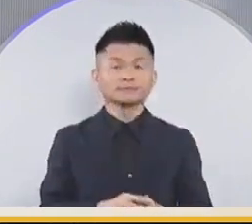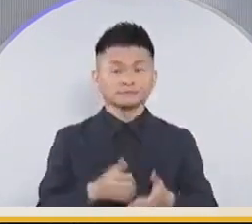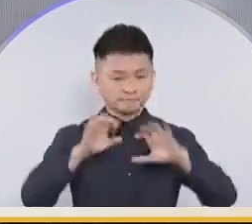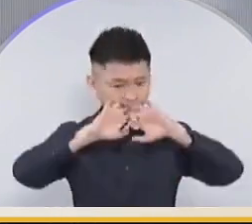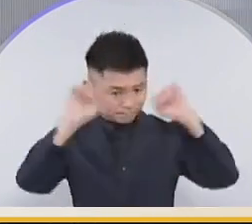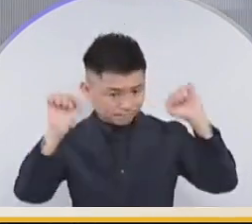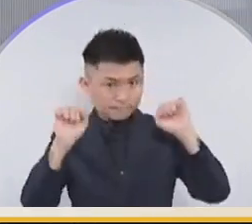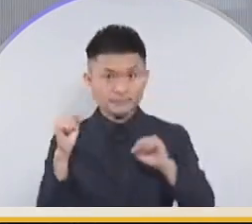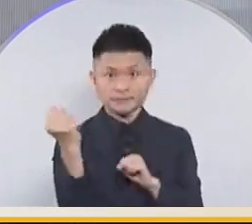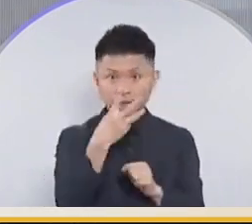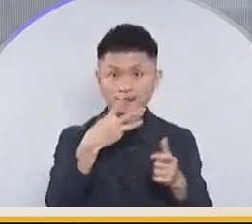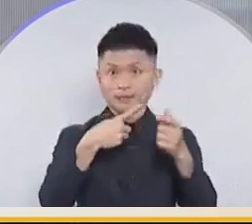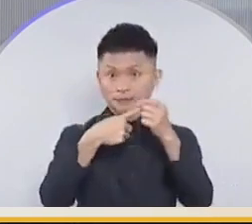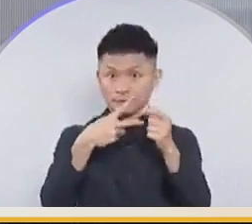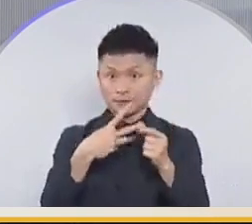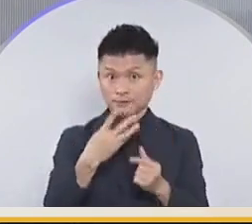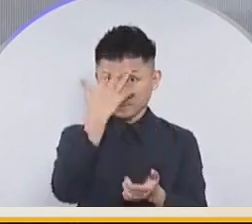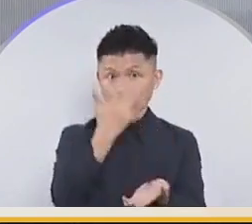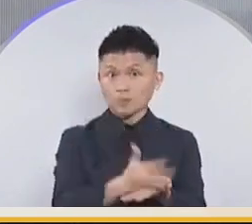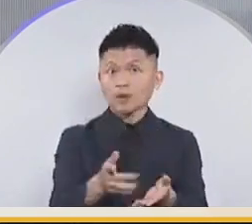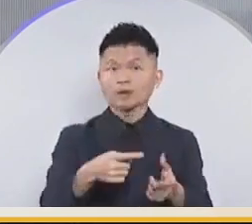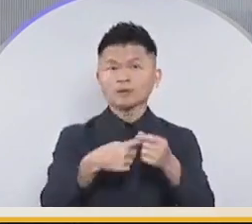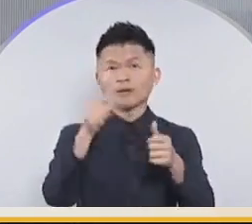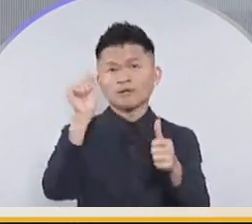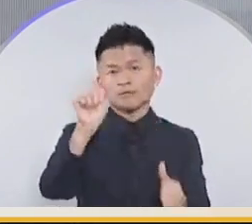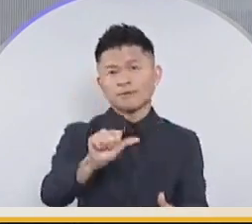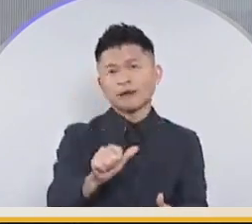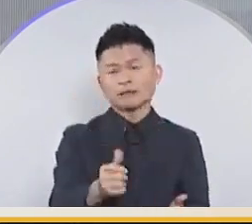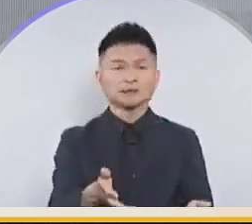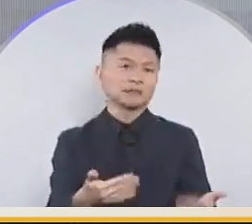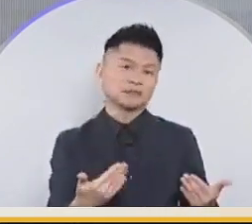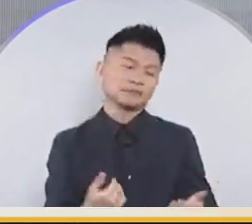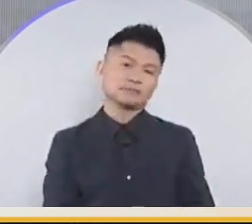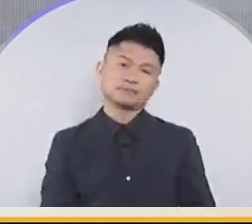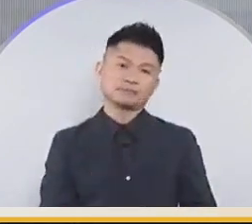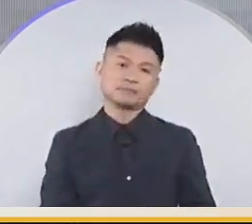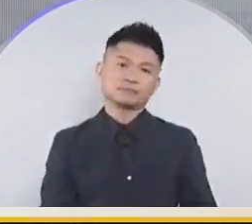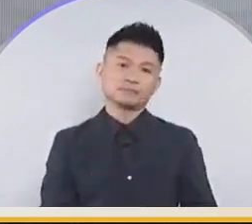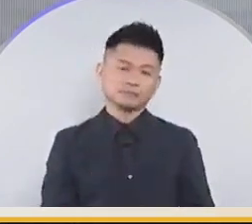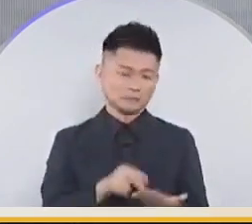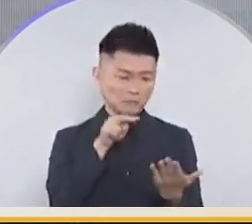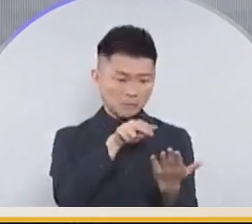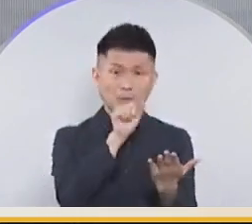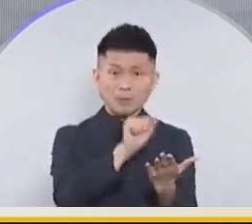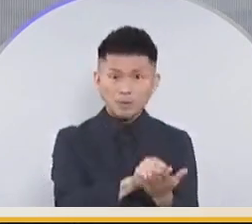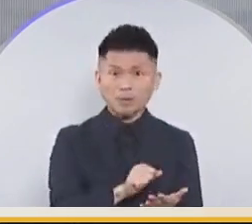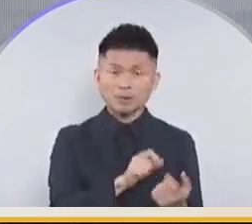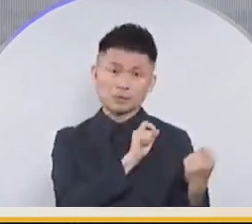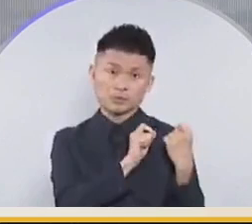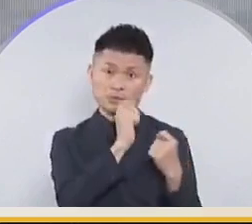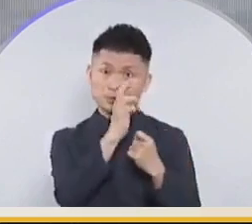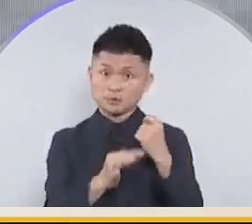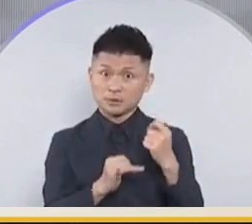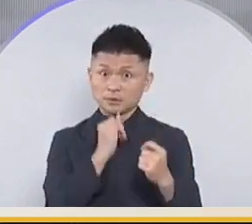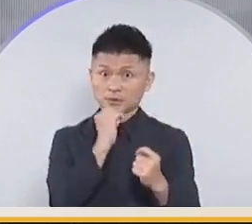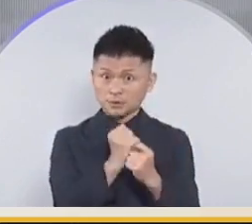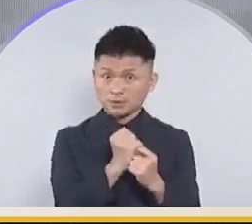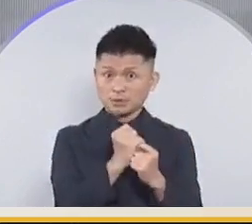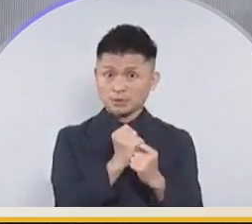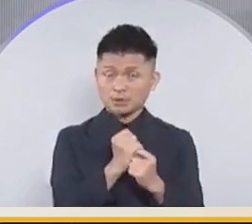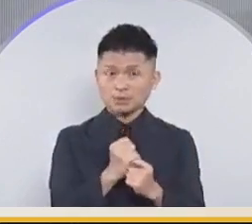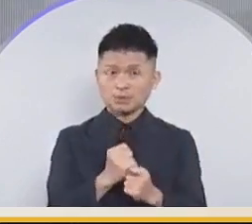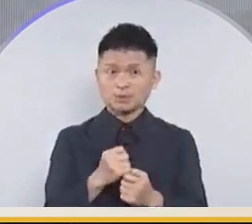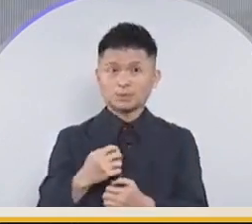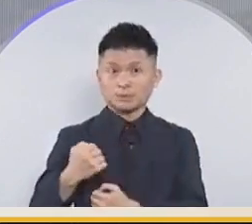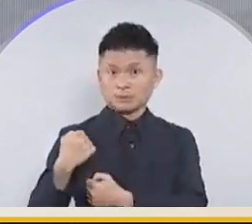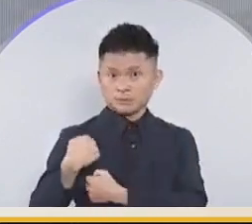题来解决。第一，这刑责实在太轻了。我看看那最他们要统计呢，最近这几年我们这种军